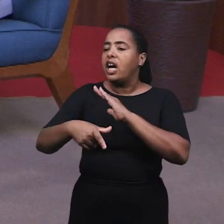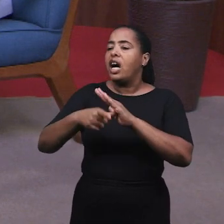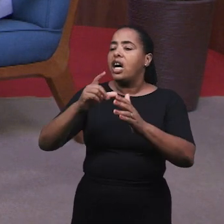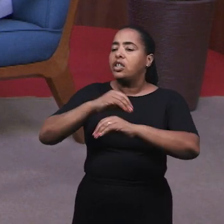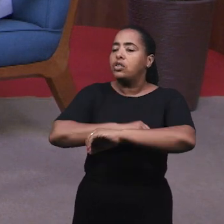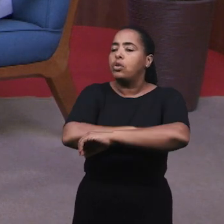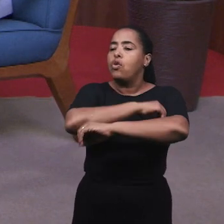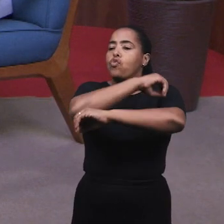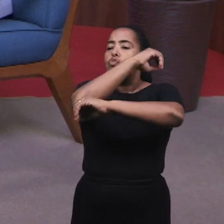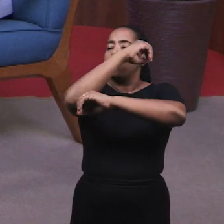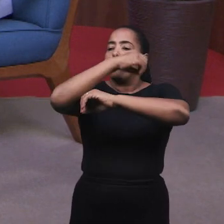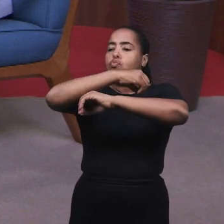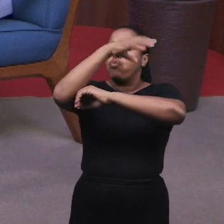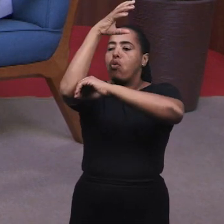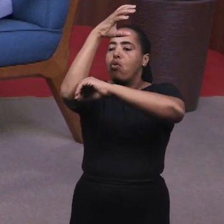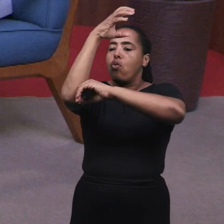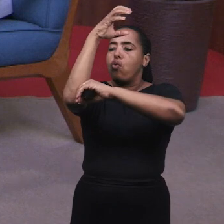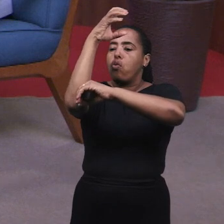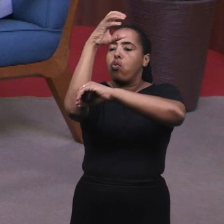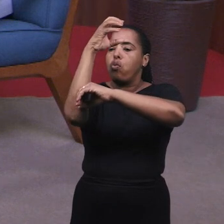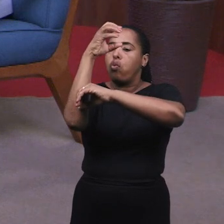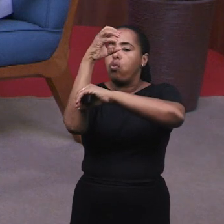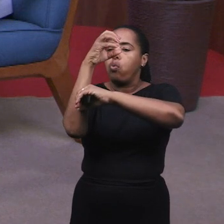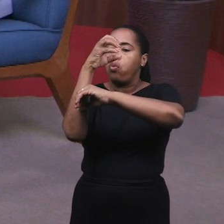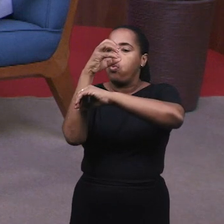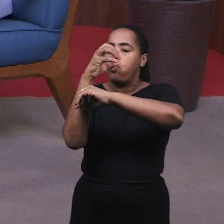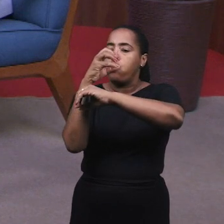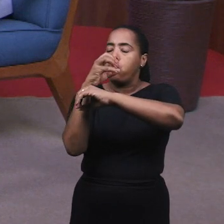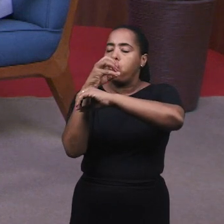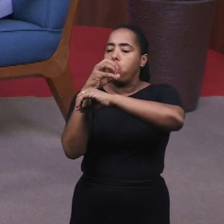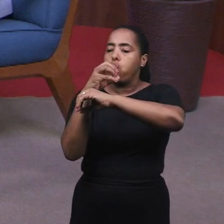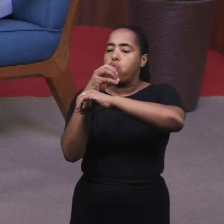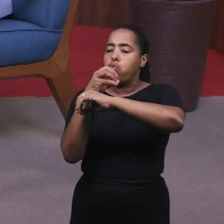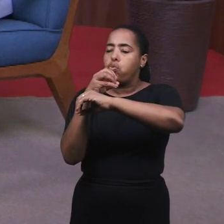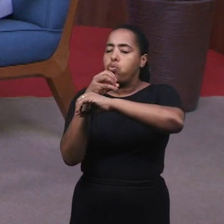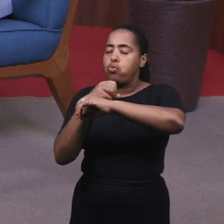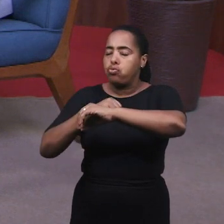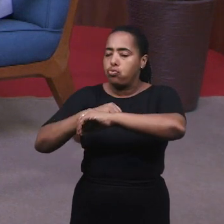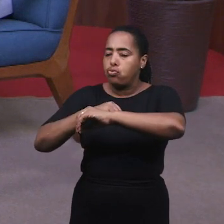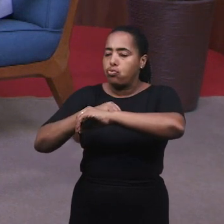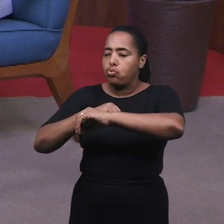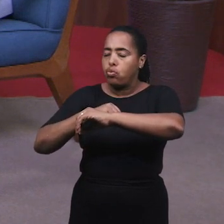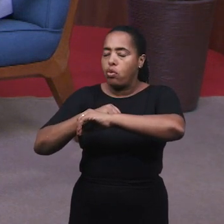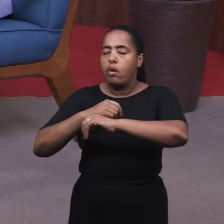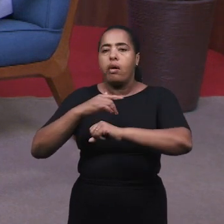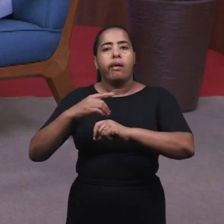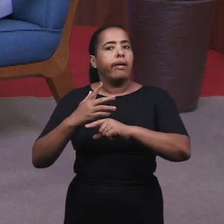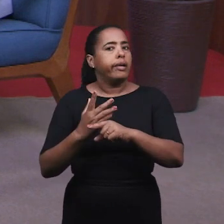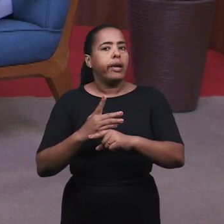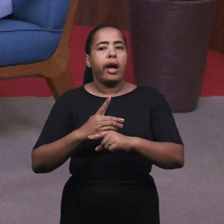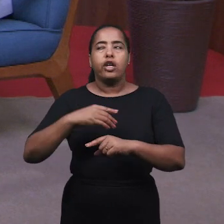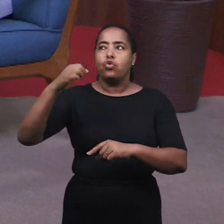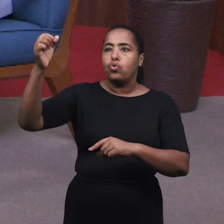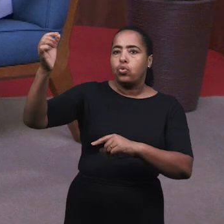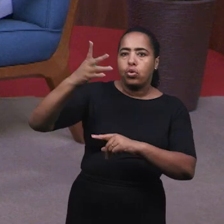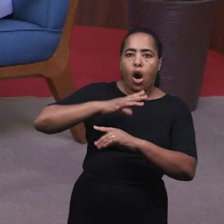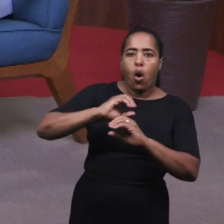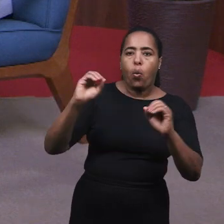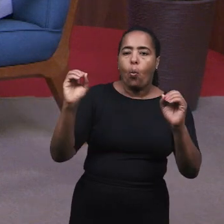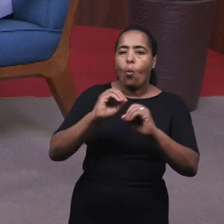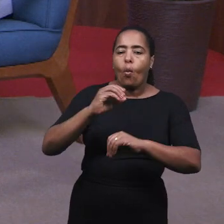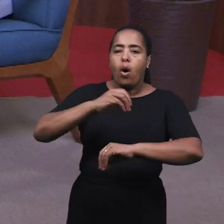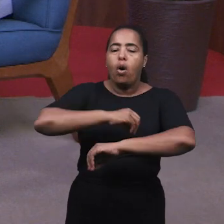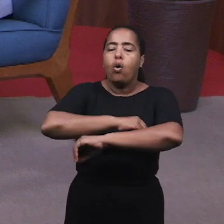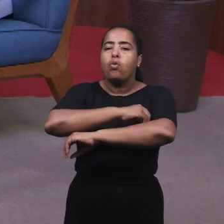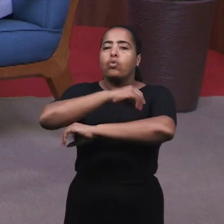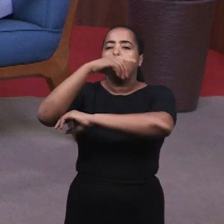soleil va se coucher, c'est-à-dire les ténèbres vont venir. Il n'y aura plus le soleil. C'est quoi ce soleil? C'est le soleil de